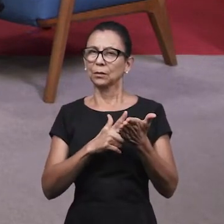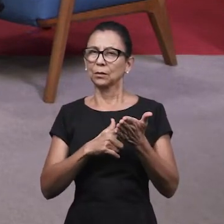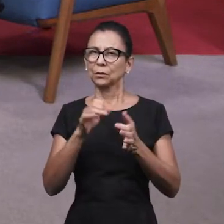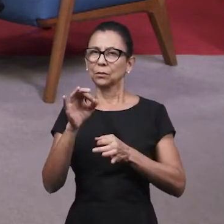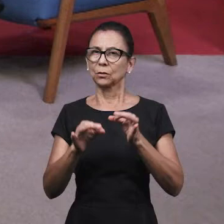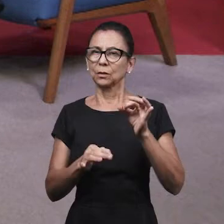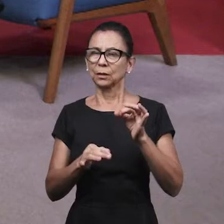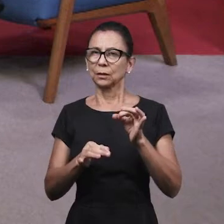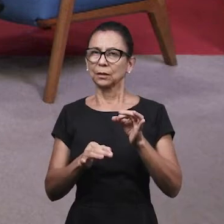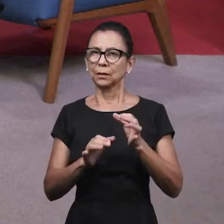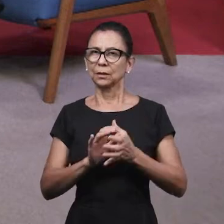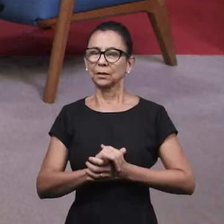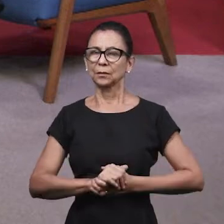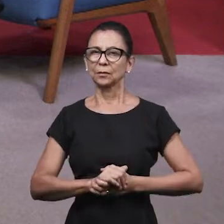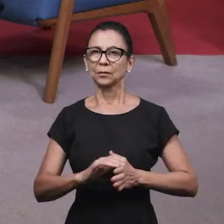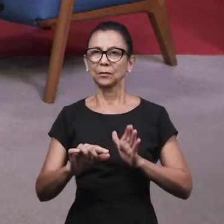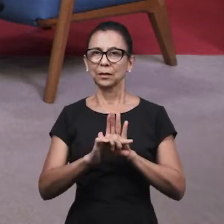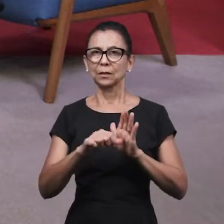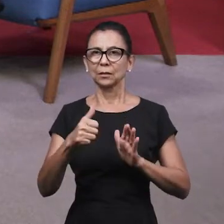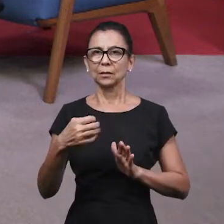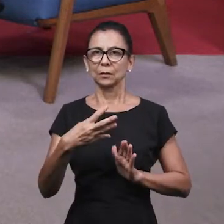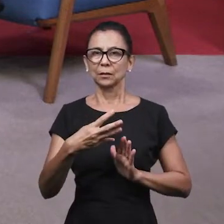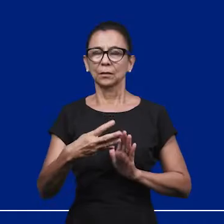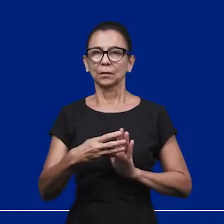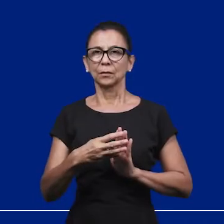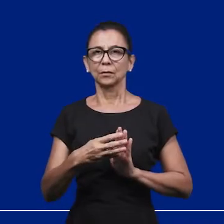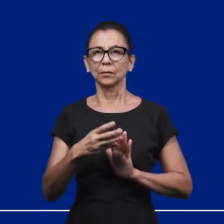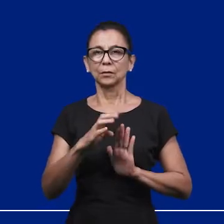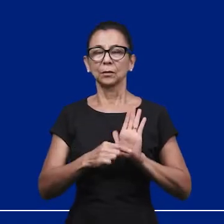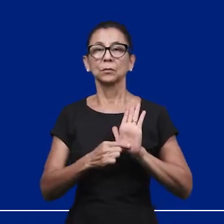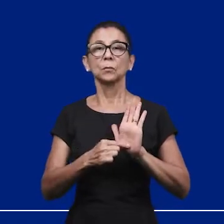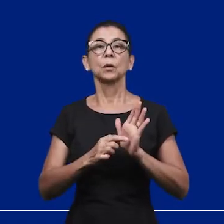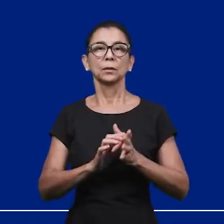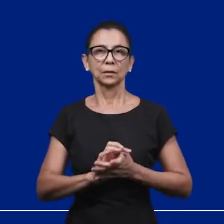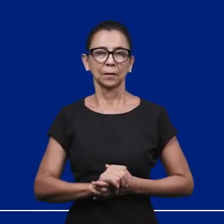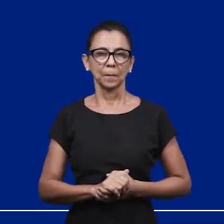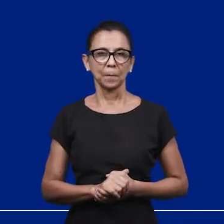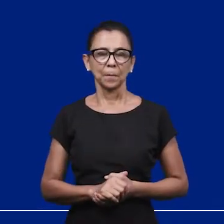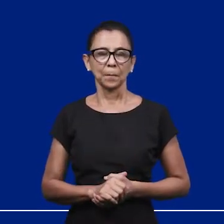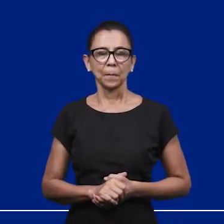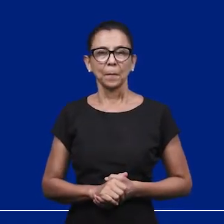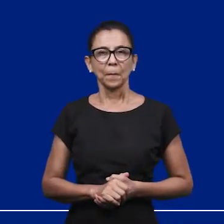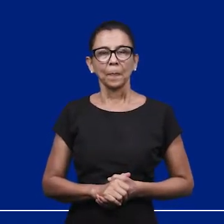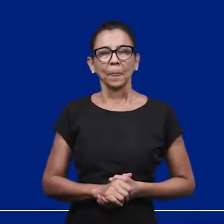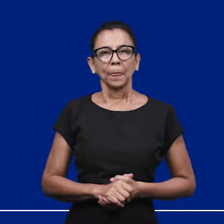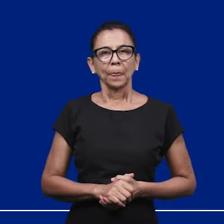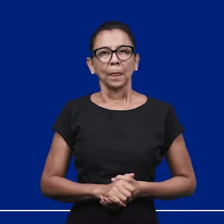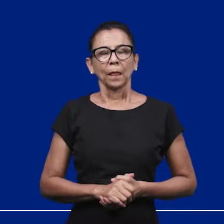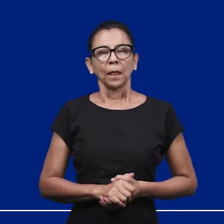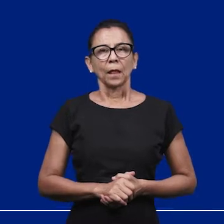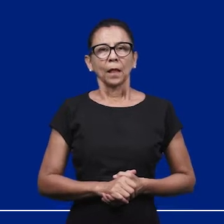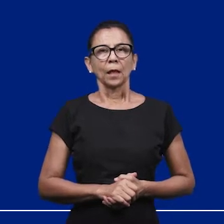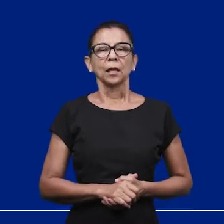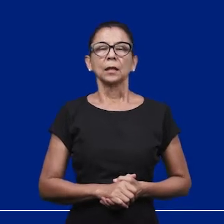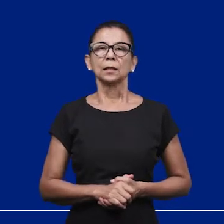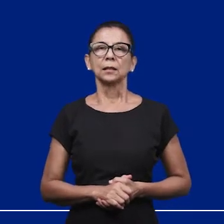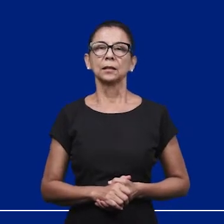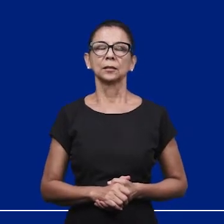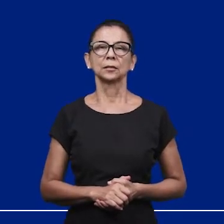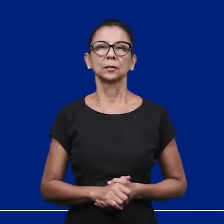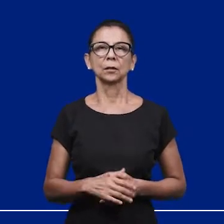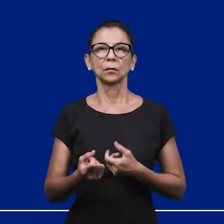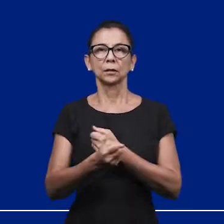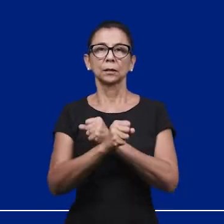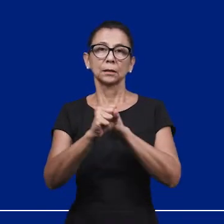lire l'énigme, n'est-ce pas? Le texte présente, alors il leur a dit, celui qui a parlé l'énigme aux invités, de celui